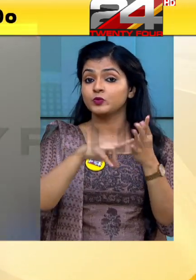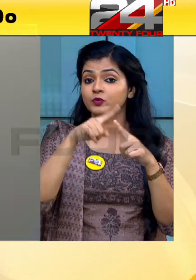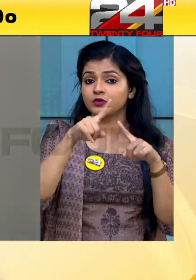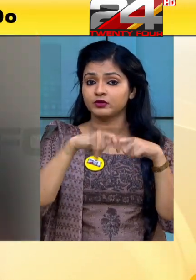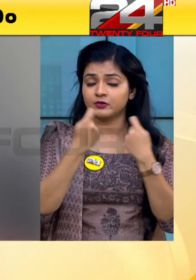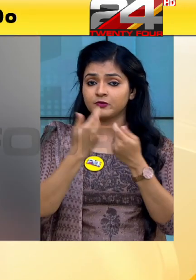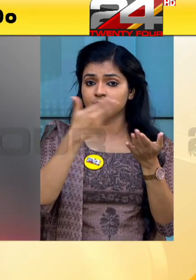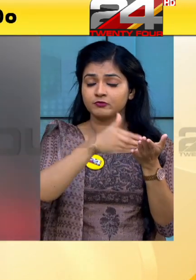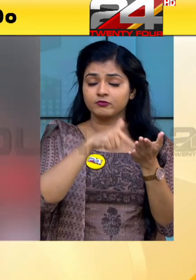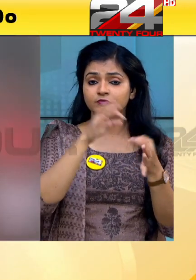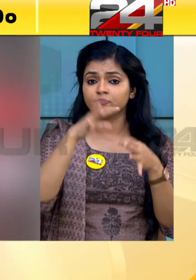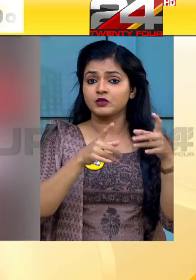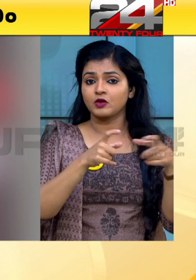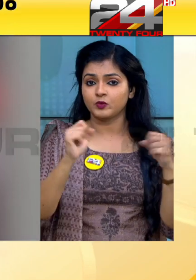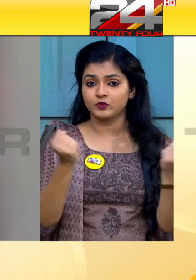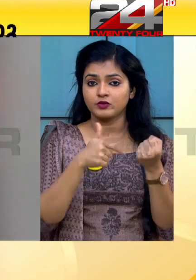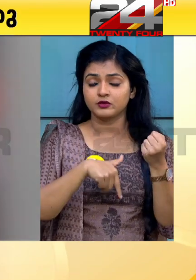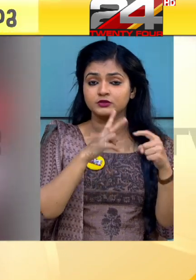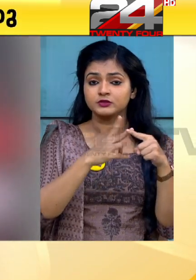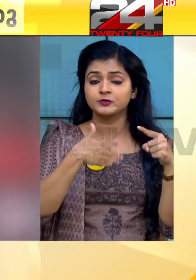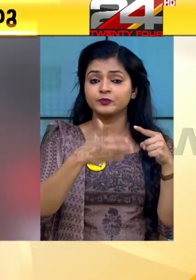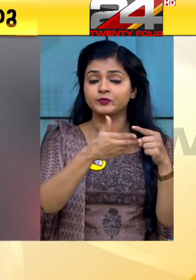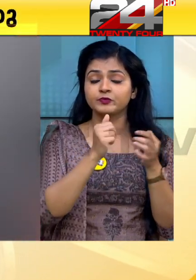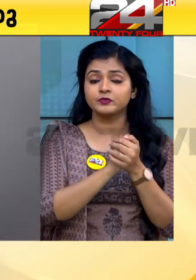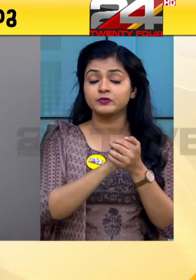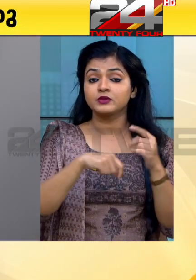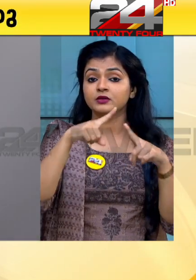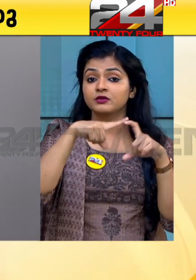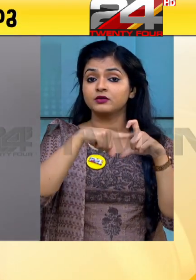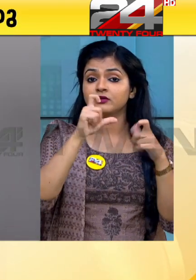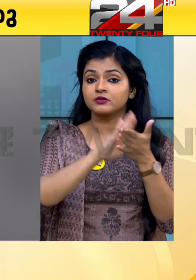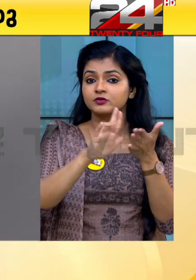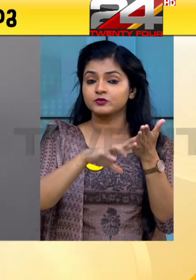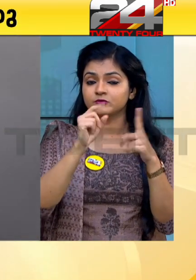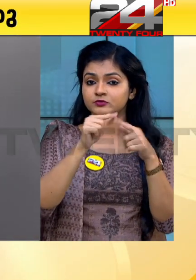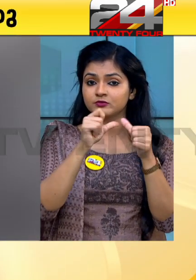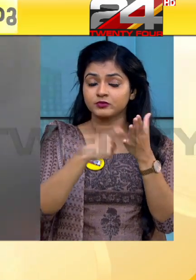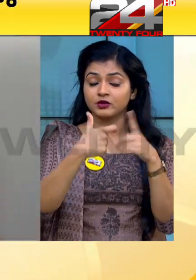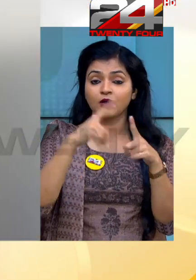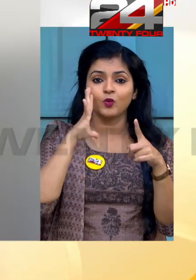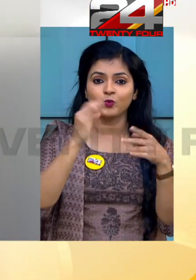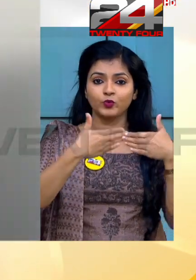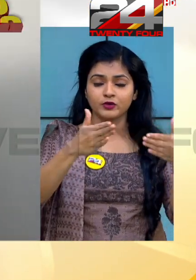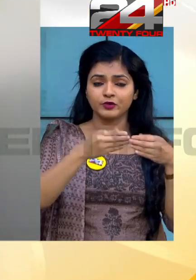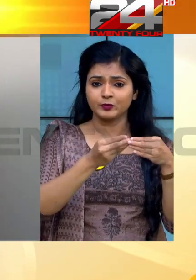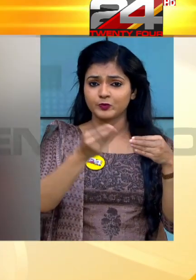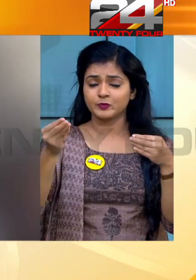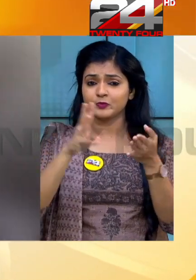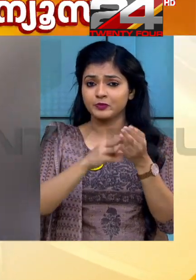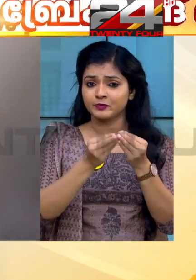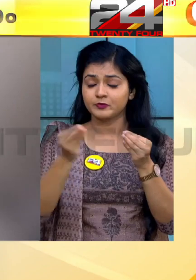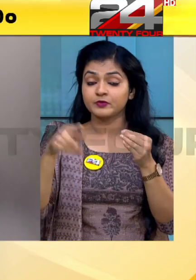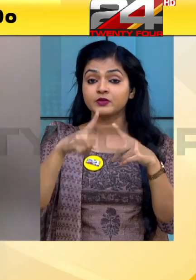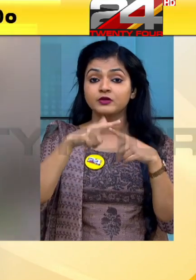വിധേയമാക്കാനുള്ള ശ്രമങ്ങൾ നടക്കുകയാണ്. ഇത് തൊട്ട് മുൻഭാഗത്ത്, അതായത് ടെക്നോ പാർക്കിന്റെ പ്രധാനപ്പെട്ട ഗേറ്റിൽ നിന്ന് അകത്തേക്ക് വരുമ്പോൾ മീറ്ററുകൾക്ക് മാത്രം അപ്പുറമാണ് ഈ